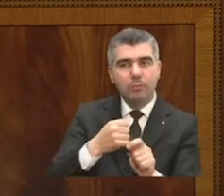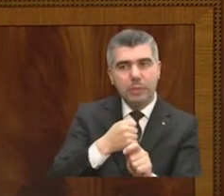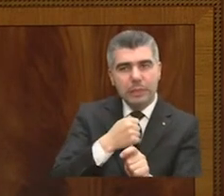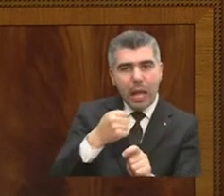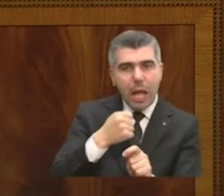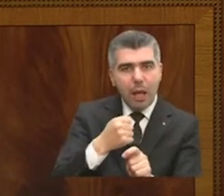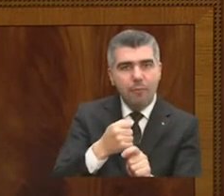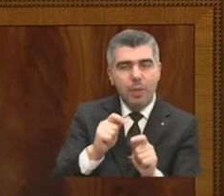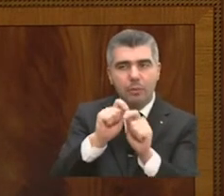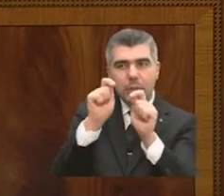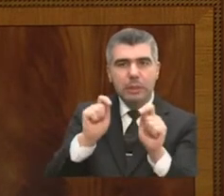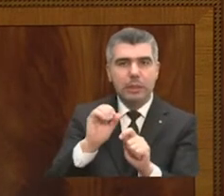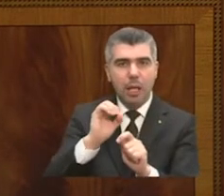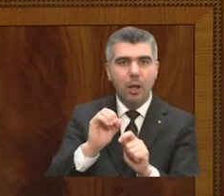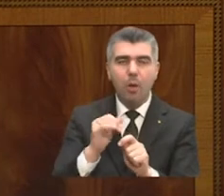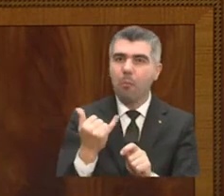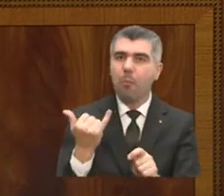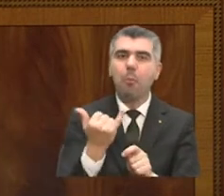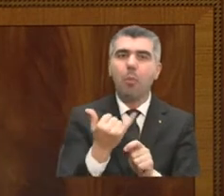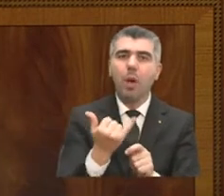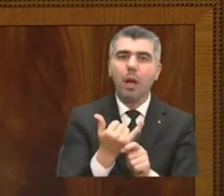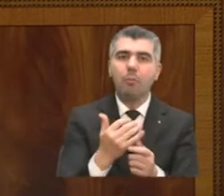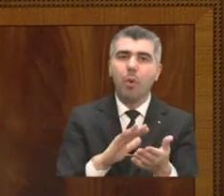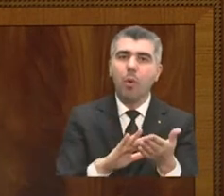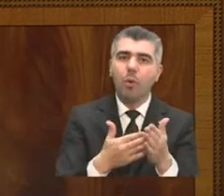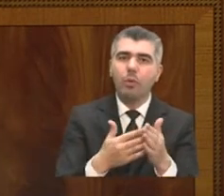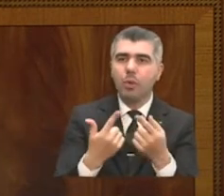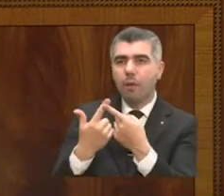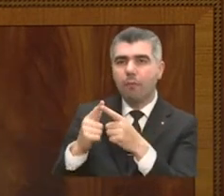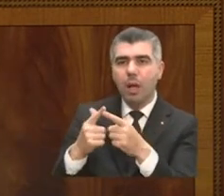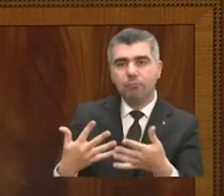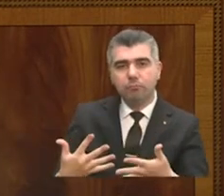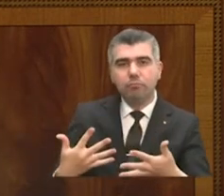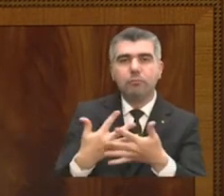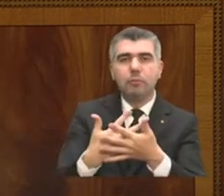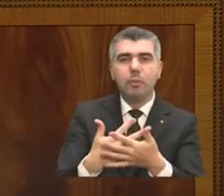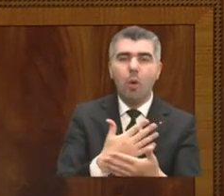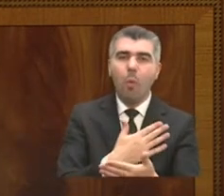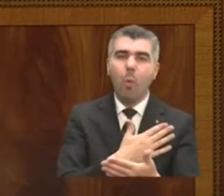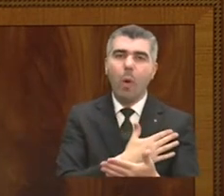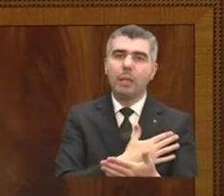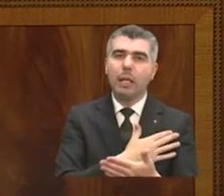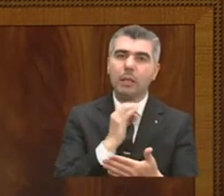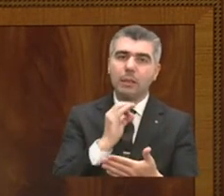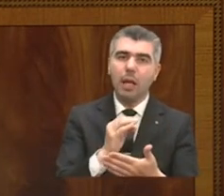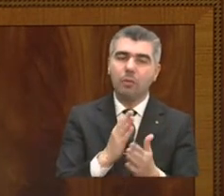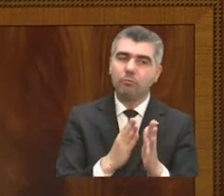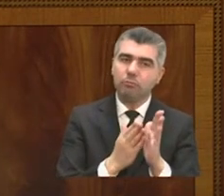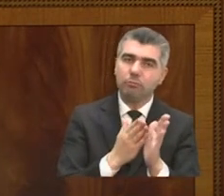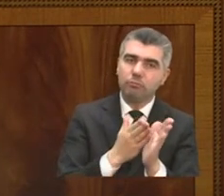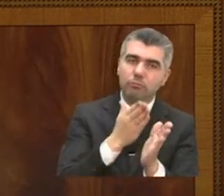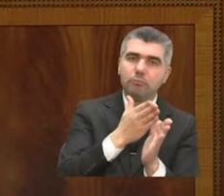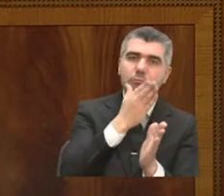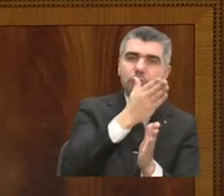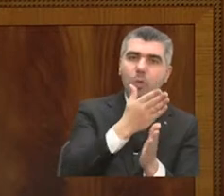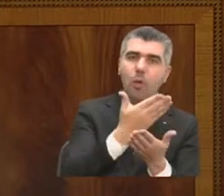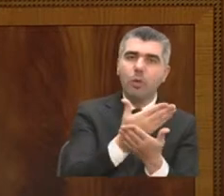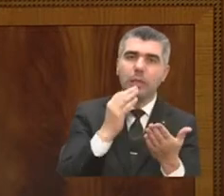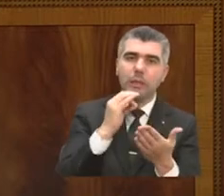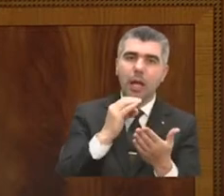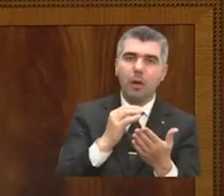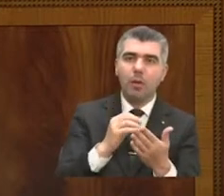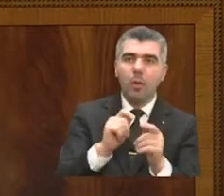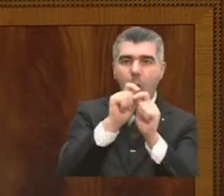la libération, pour créer un climat de